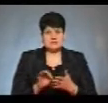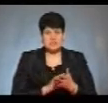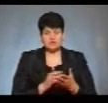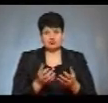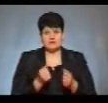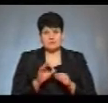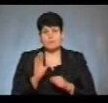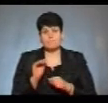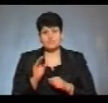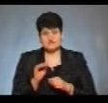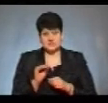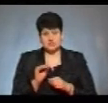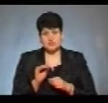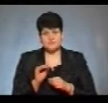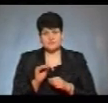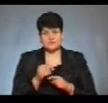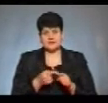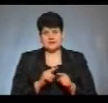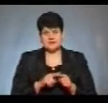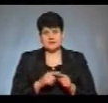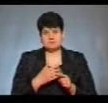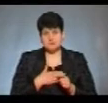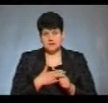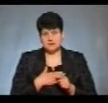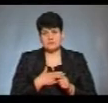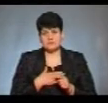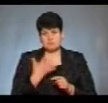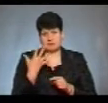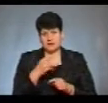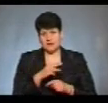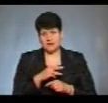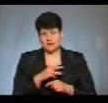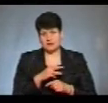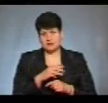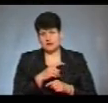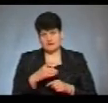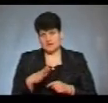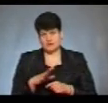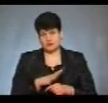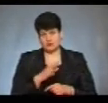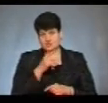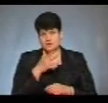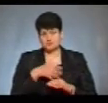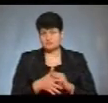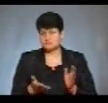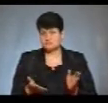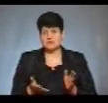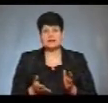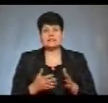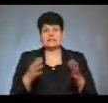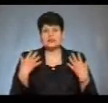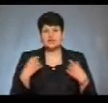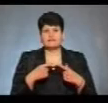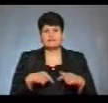отримала посвідчення. Це мені 5 хвилин зайняло часу. Начальник відділу ведення